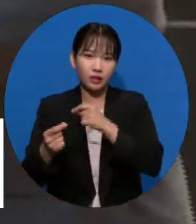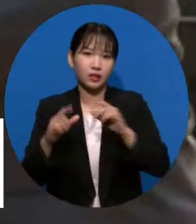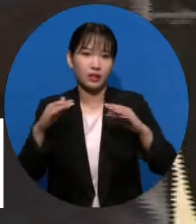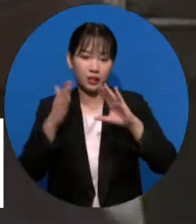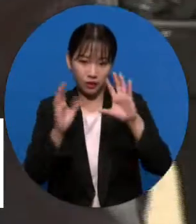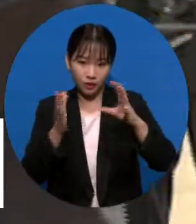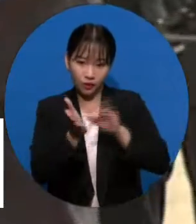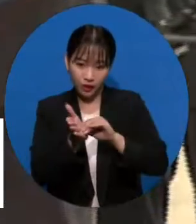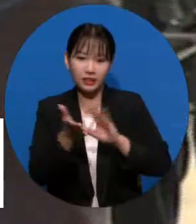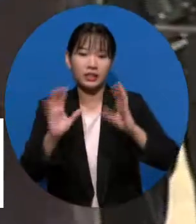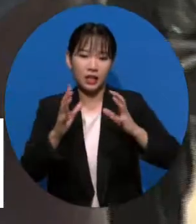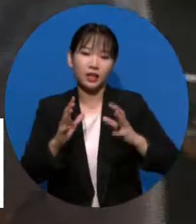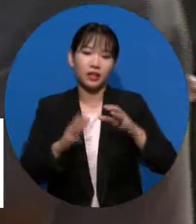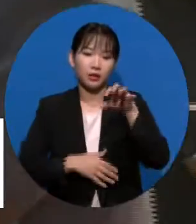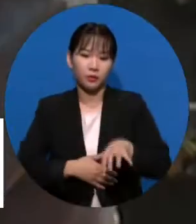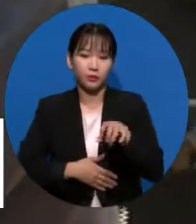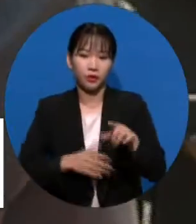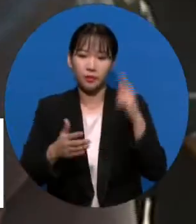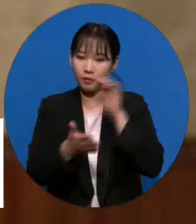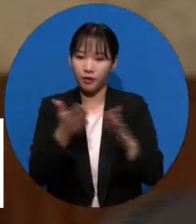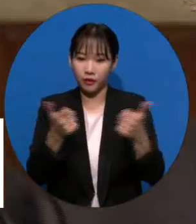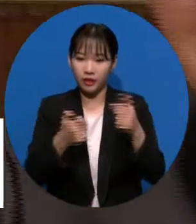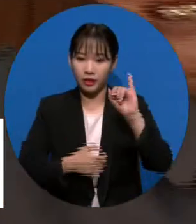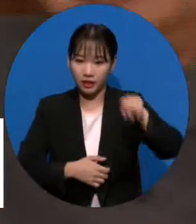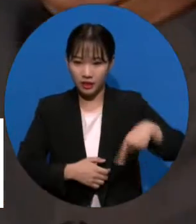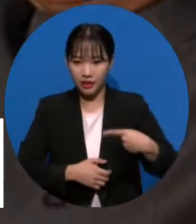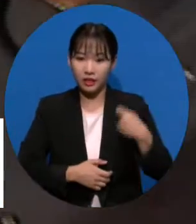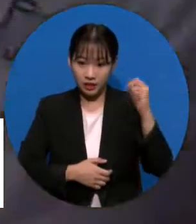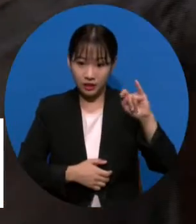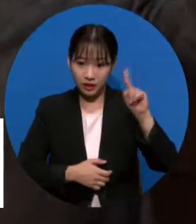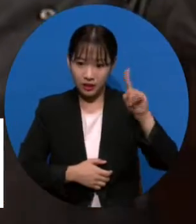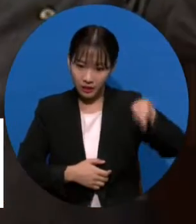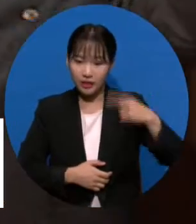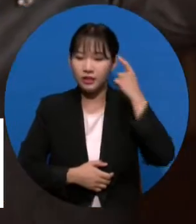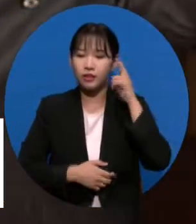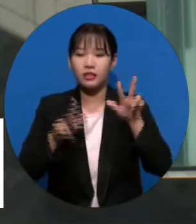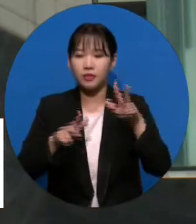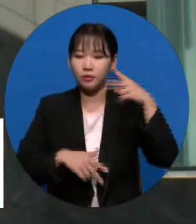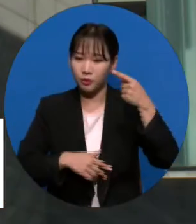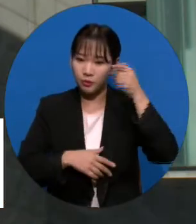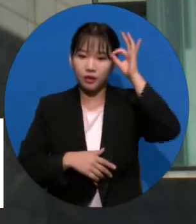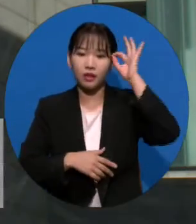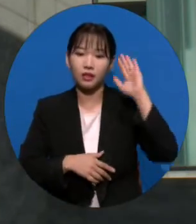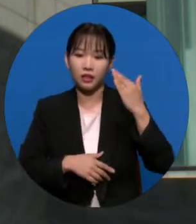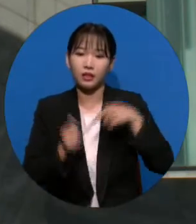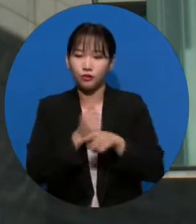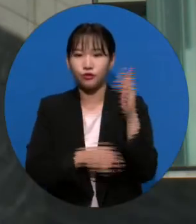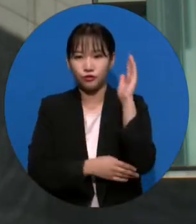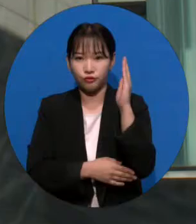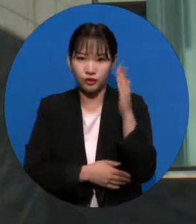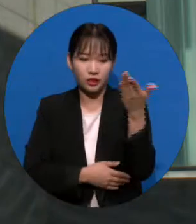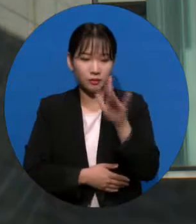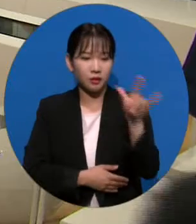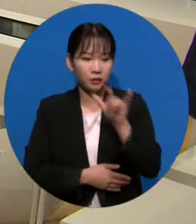논하는 공론의 장이 된 평화회의는 DJ 정신을 현재에도 주목해야 할 이유를 상기시켰습니다. 하지만